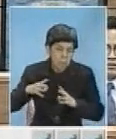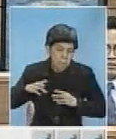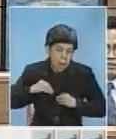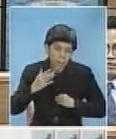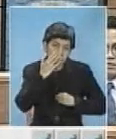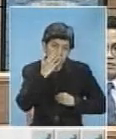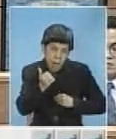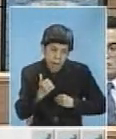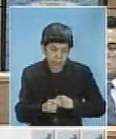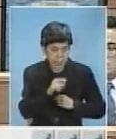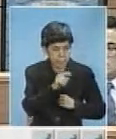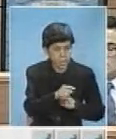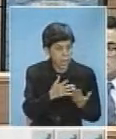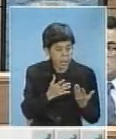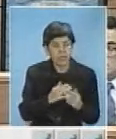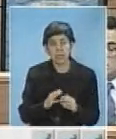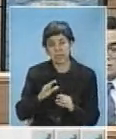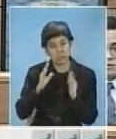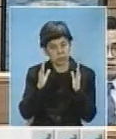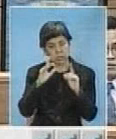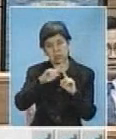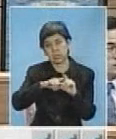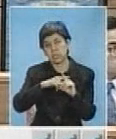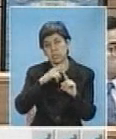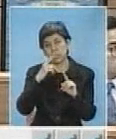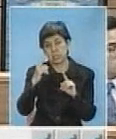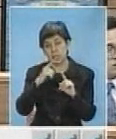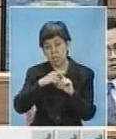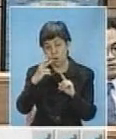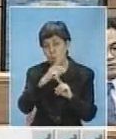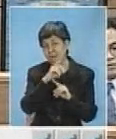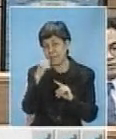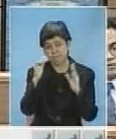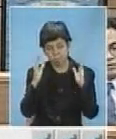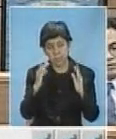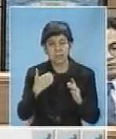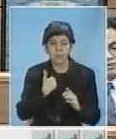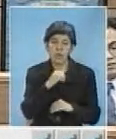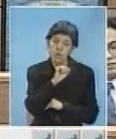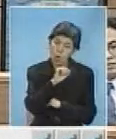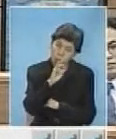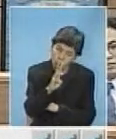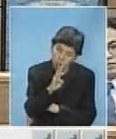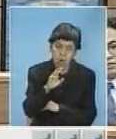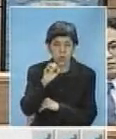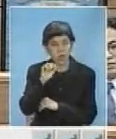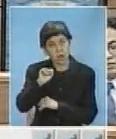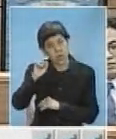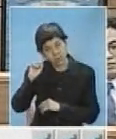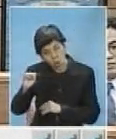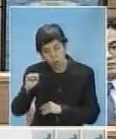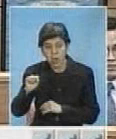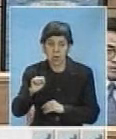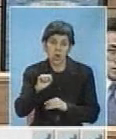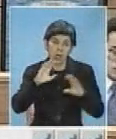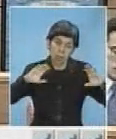ดภายในวันที่10กุมภาพันธ์ทุกฝ่ายทั้งสองฝ่ายรวมถึงทางสมาชิกวุฒิสภาด้วยเป็น3ฝ่ายก็ได้ยื่นเอก